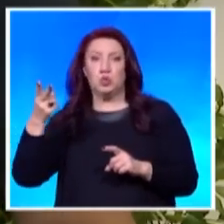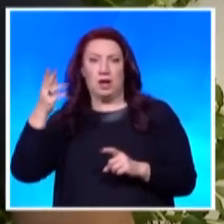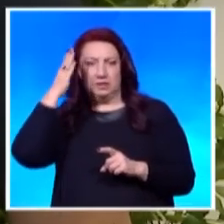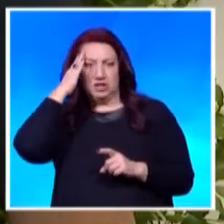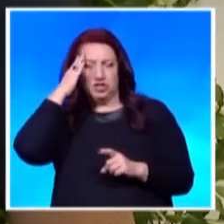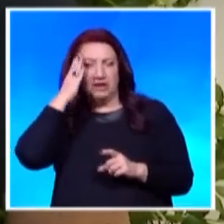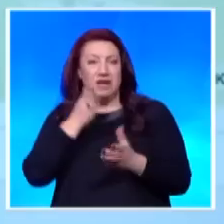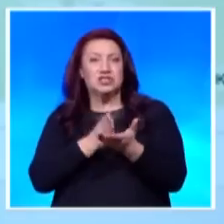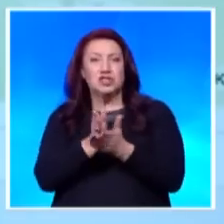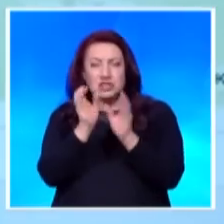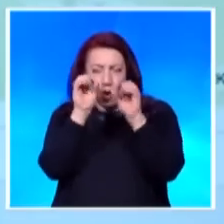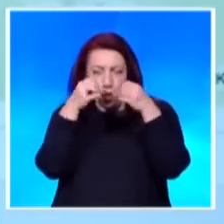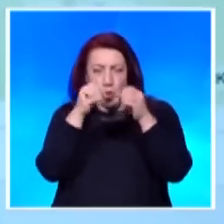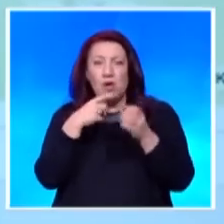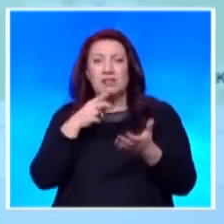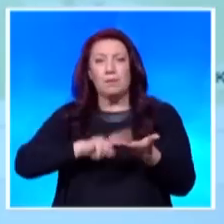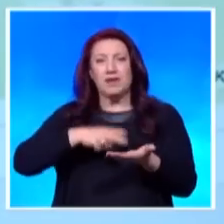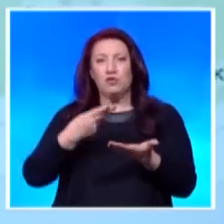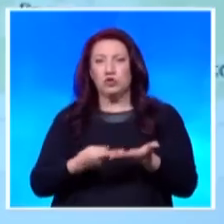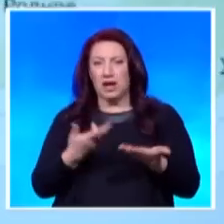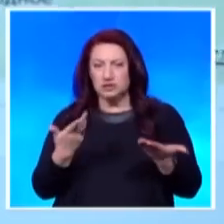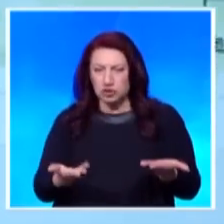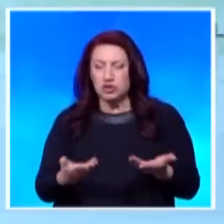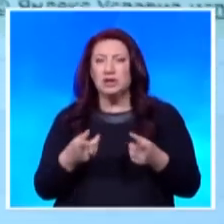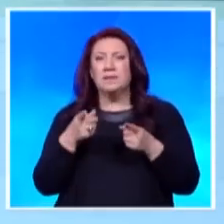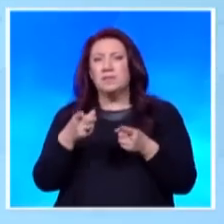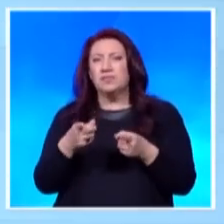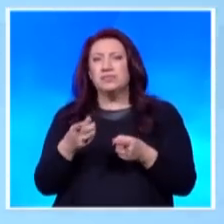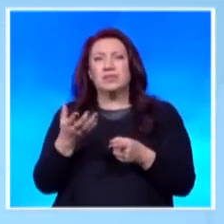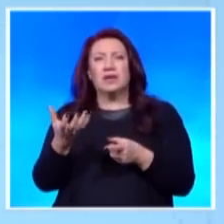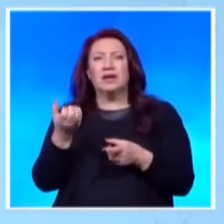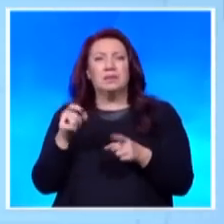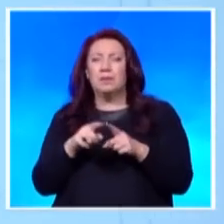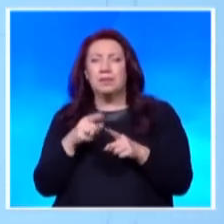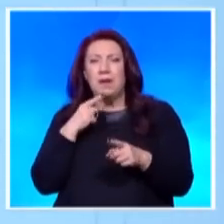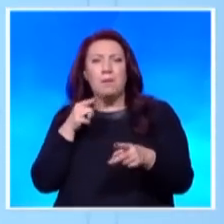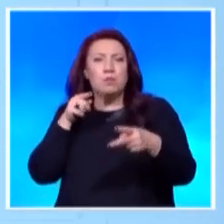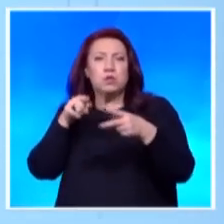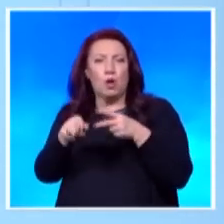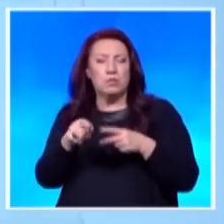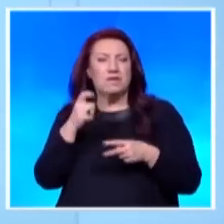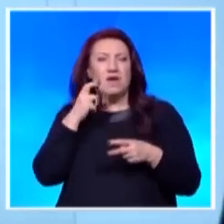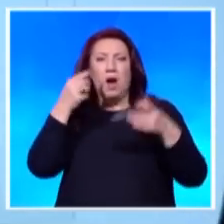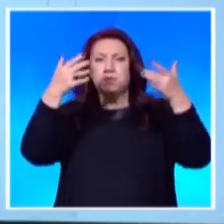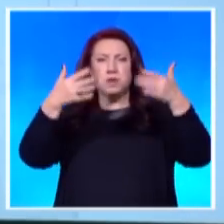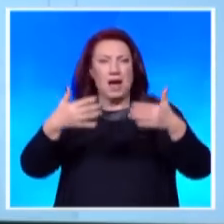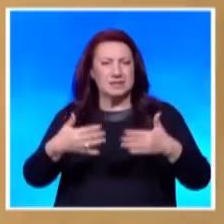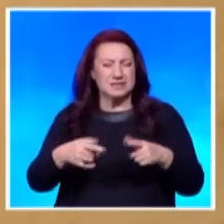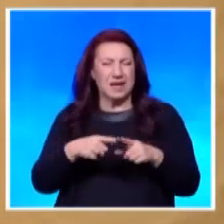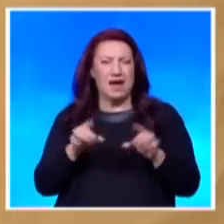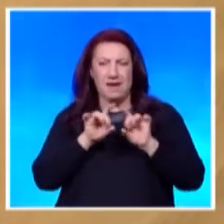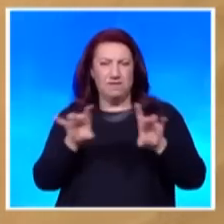до множество получатели, които най-вероятно са взети от пробити бази данни на сайтове през годините.